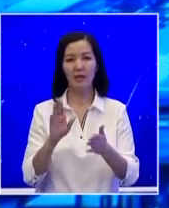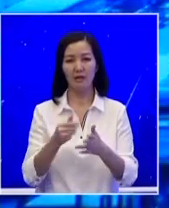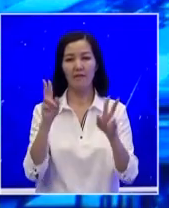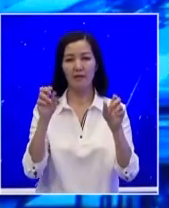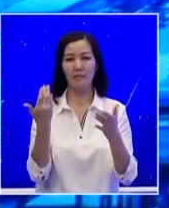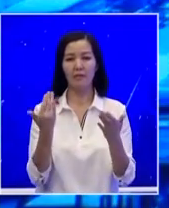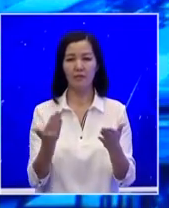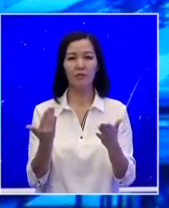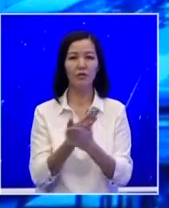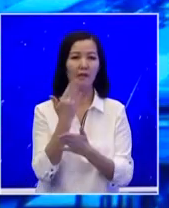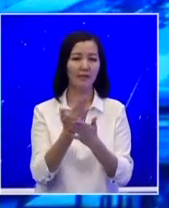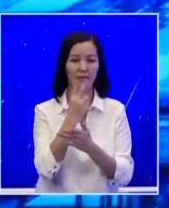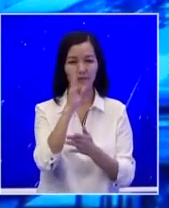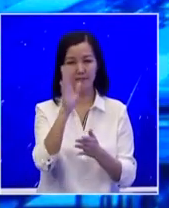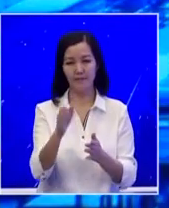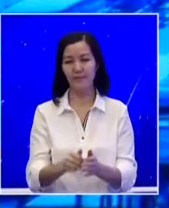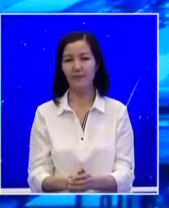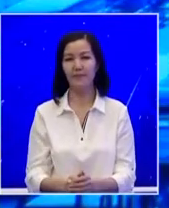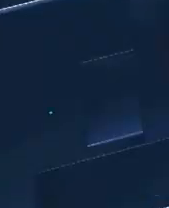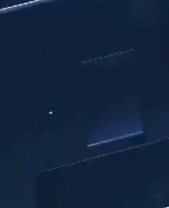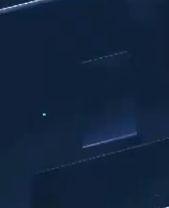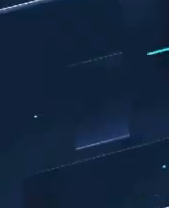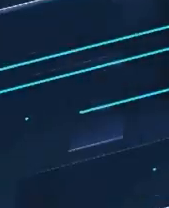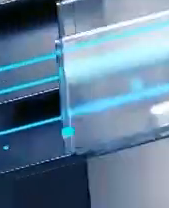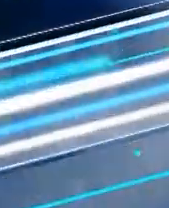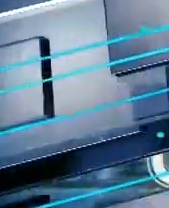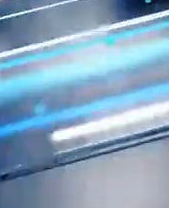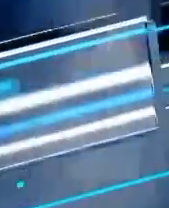о главных событиях сегодняшнего дня.